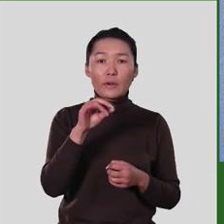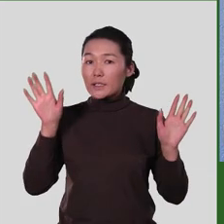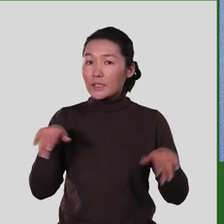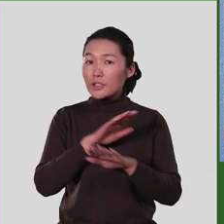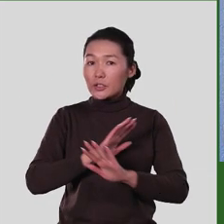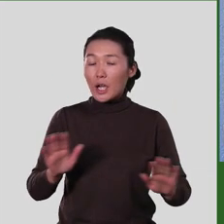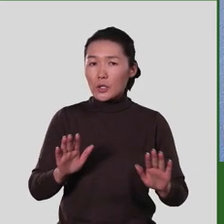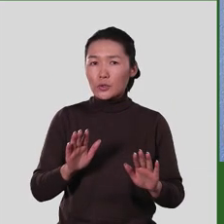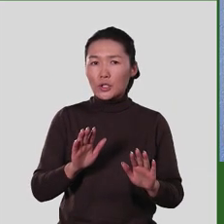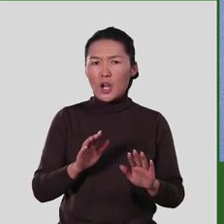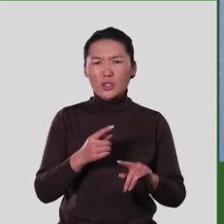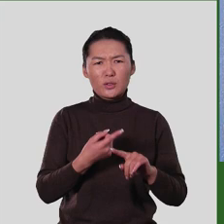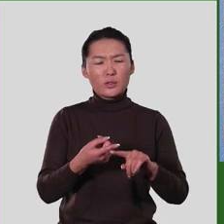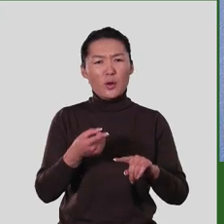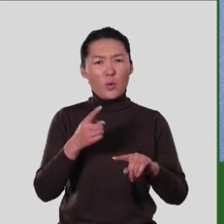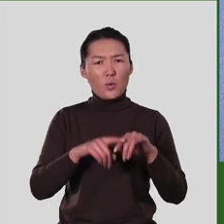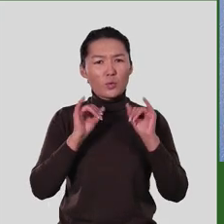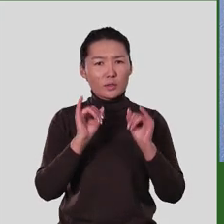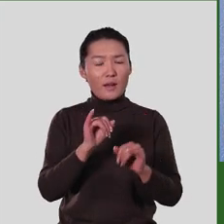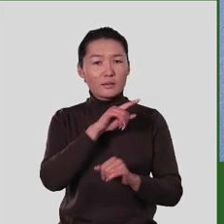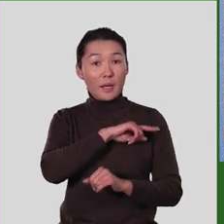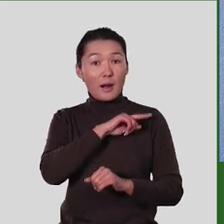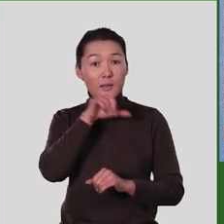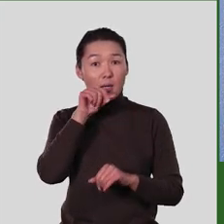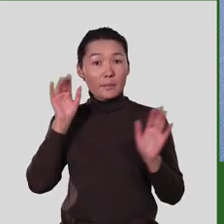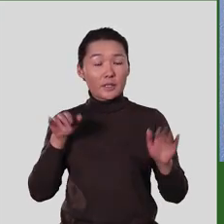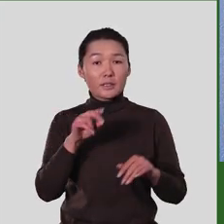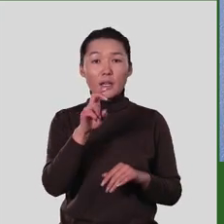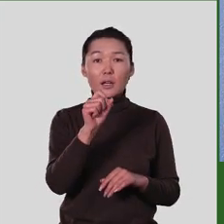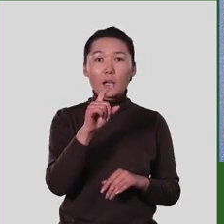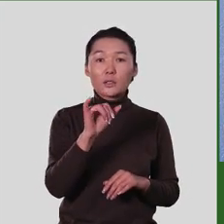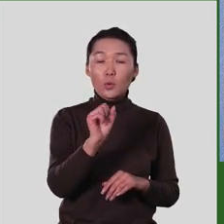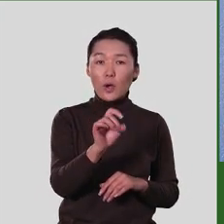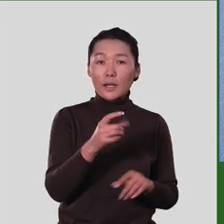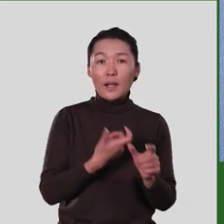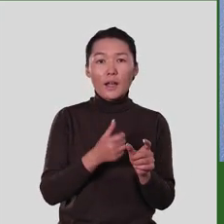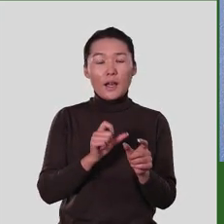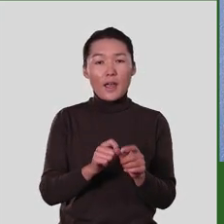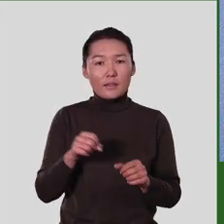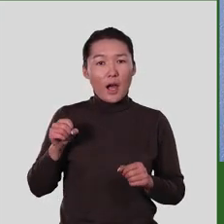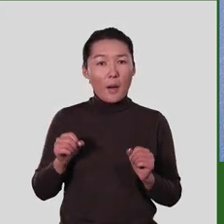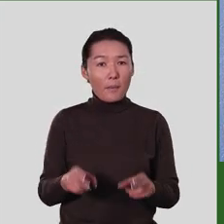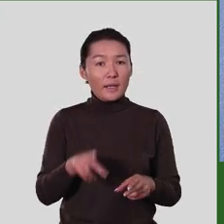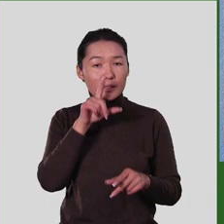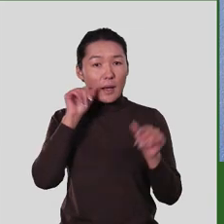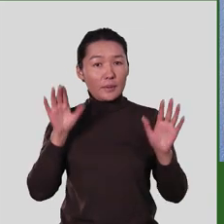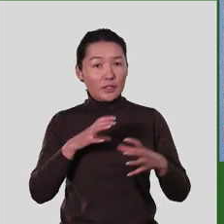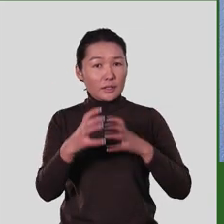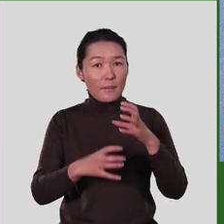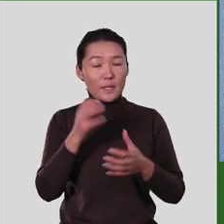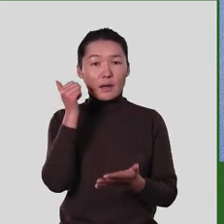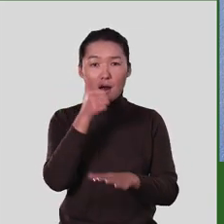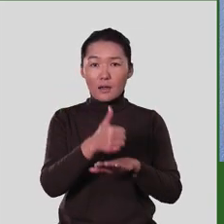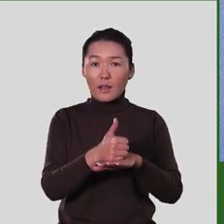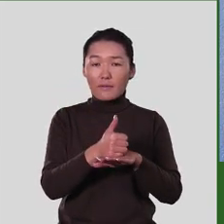нелетающая и с ужасным характером птица – казуар. Это одна из самых опасных птиц мира. Главный